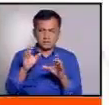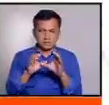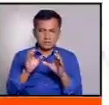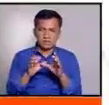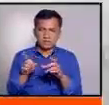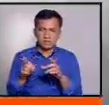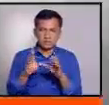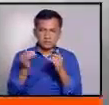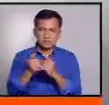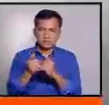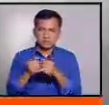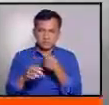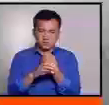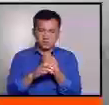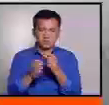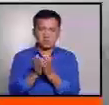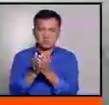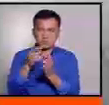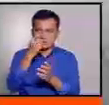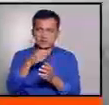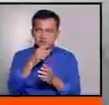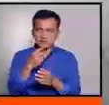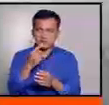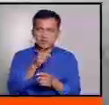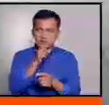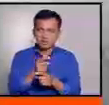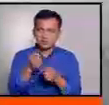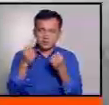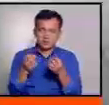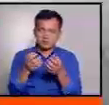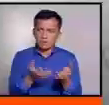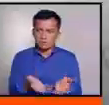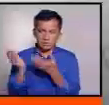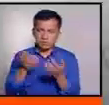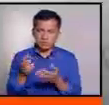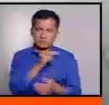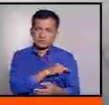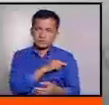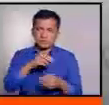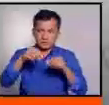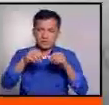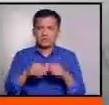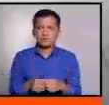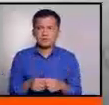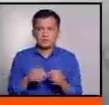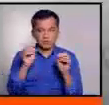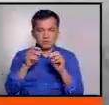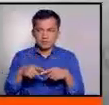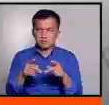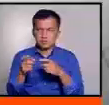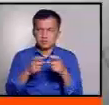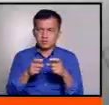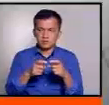Compliance Certificate ng kumpanyang nangontrata sa barko dahil hindi sinabi ang totoong dami ng hahakuting natural sand. Wala ring permit